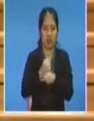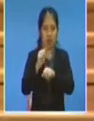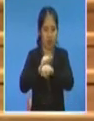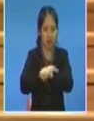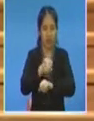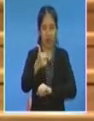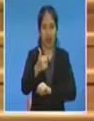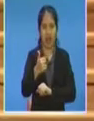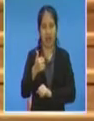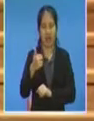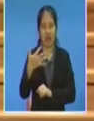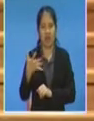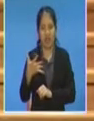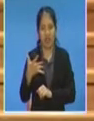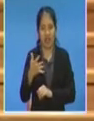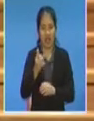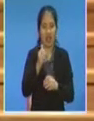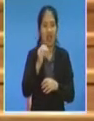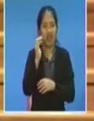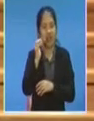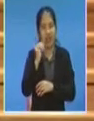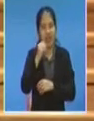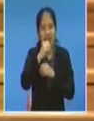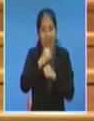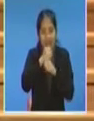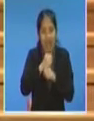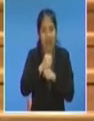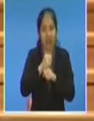ต่อมาติดเตียงแล้วต่อไปติดเชิงตะกอน